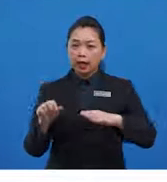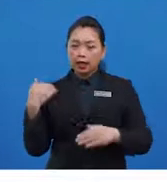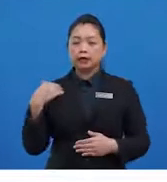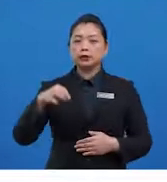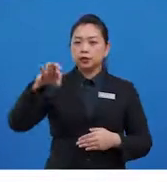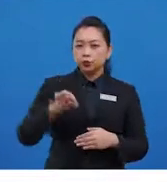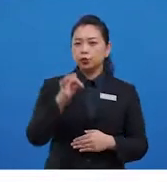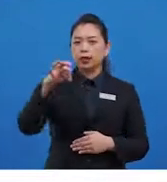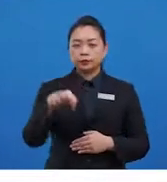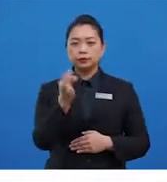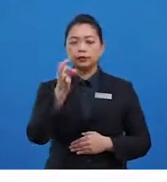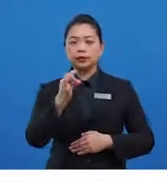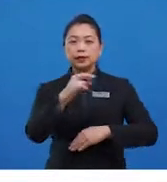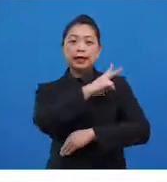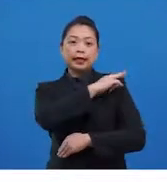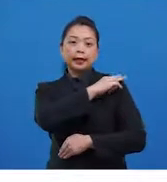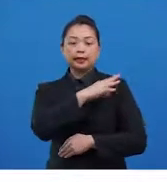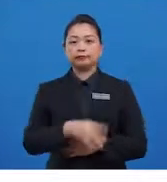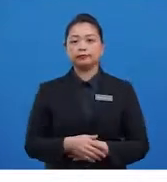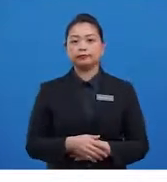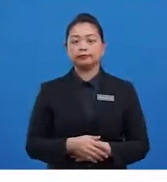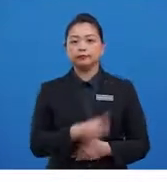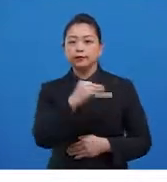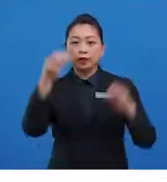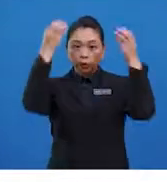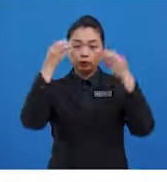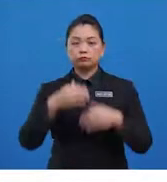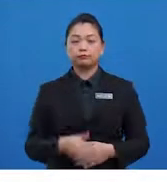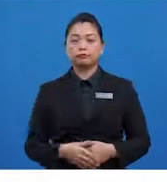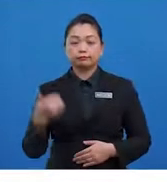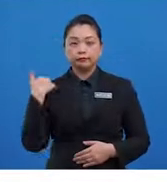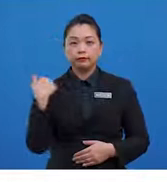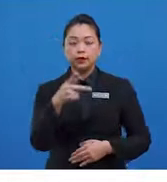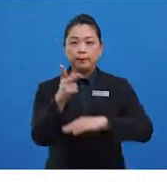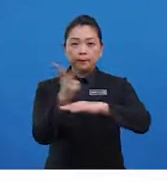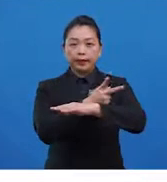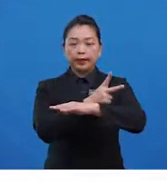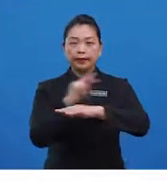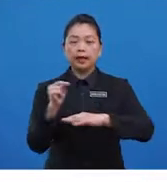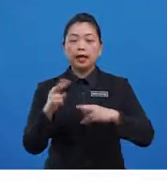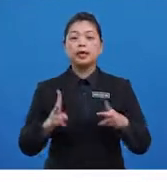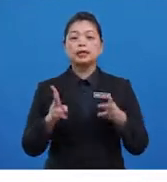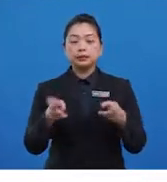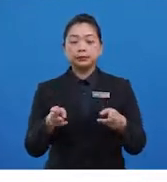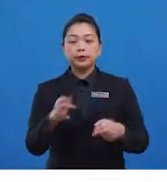dan tengkolok. Muskat berfungsi sebagai pakaian rasmi Yang di-Pertuan Agong.